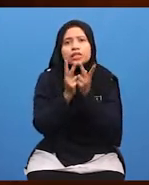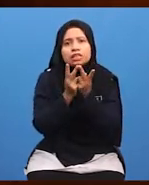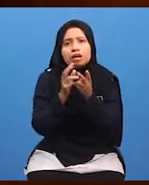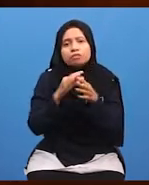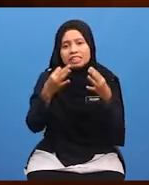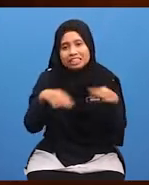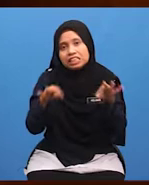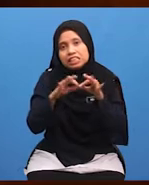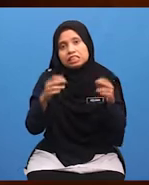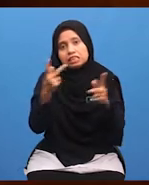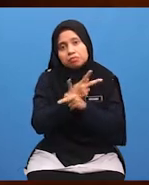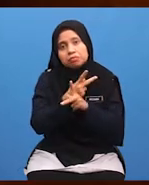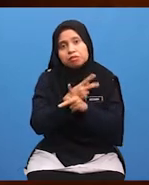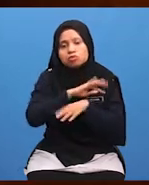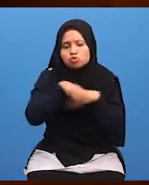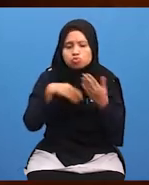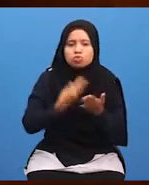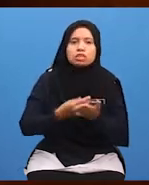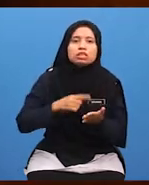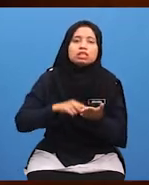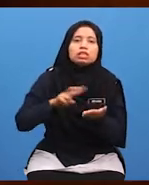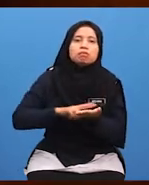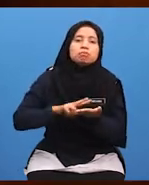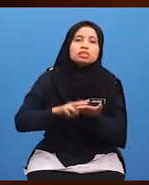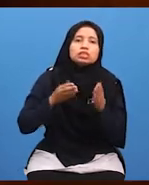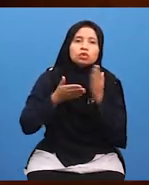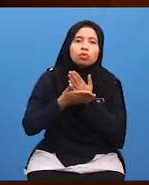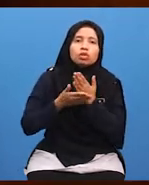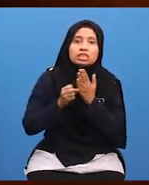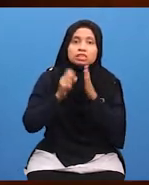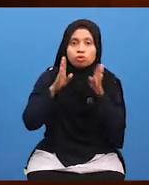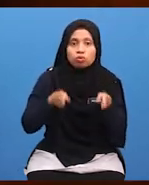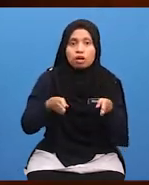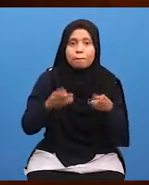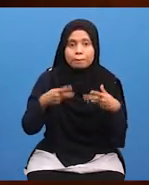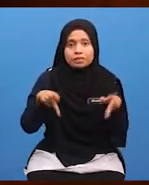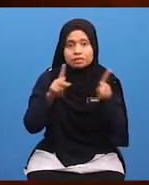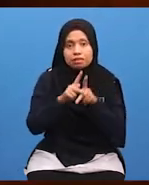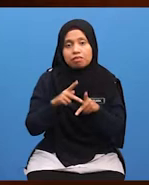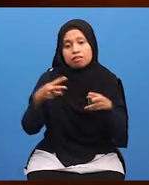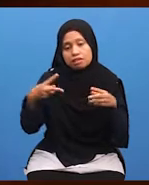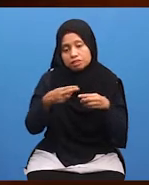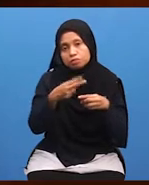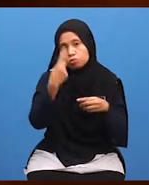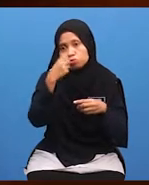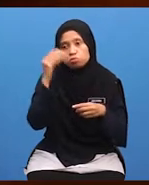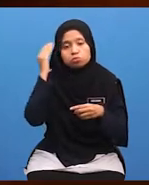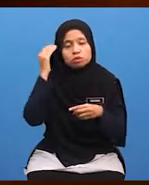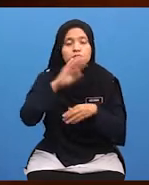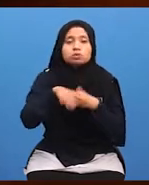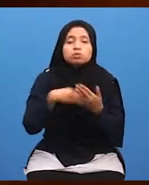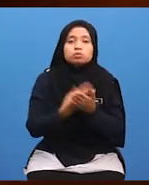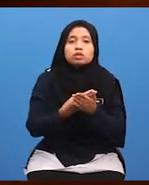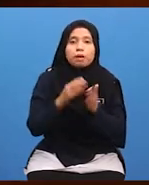serta cerita-cerita perang dan semua ini dibacakan oleh seorang pencerita rasmi. dan akhirnya untuk pengetahuan para